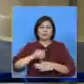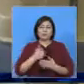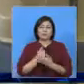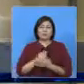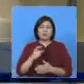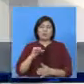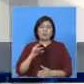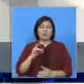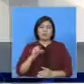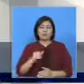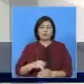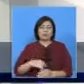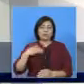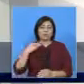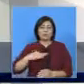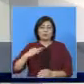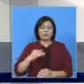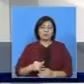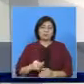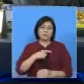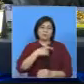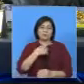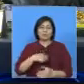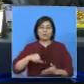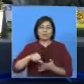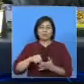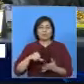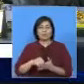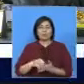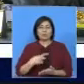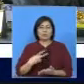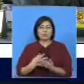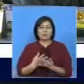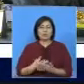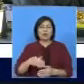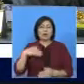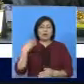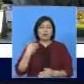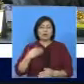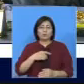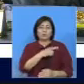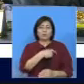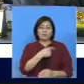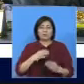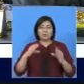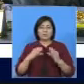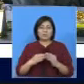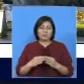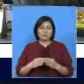нейрохирургы Ақтөбе облысының отандық медицинаға қосқан үлесіне де тоқталды. Ақтөбе медицина саласы өте жақсы